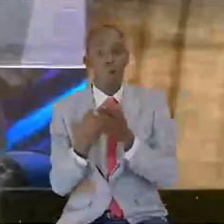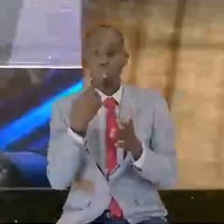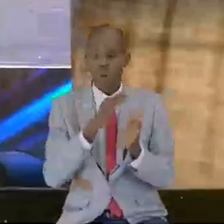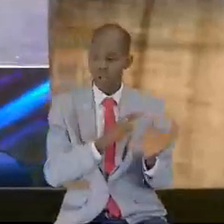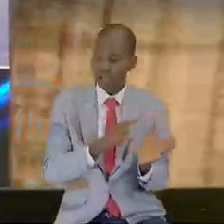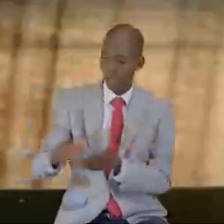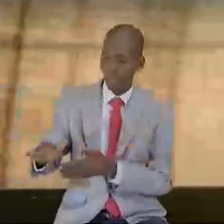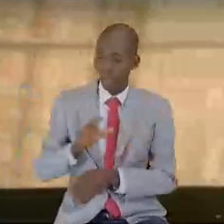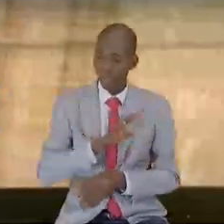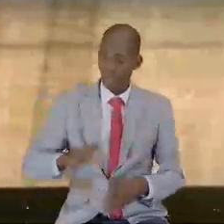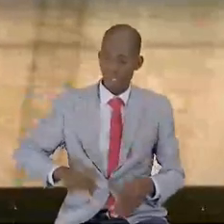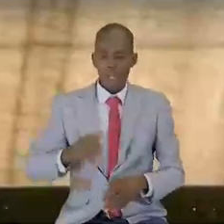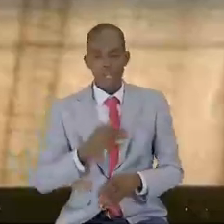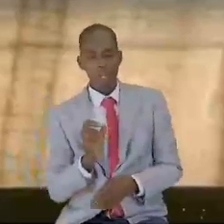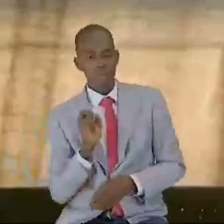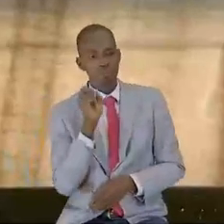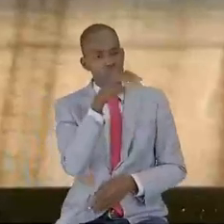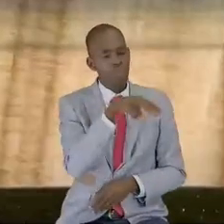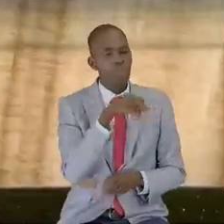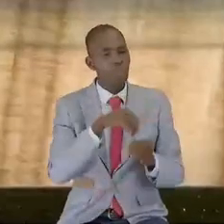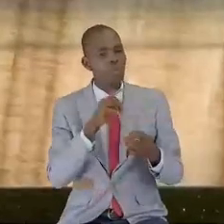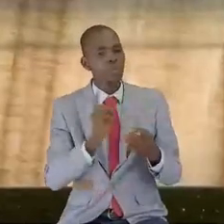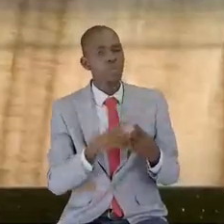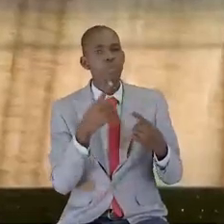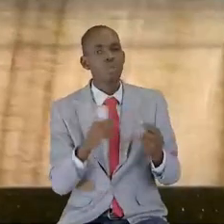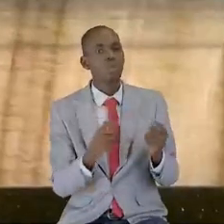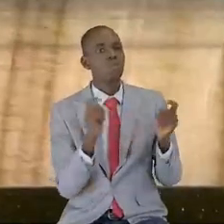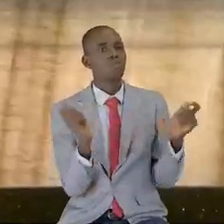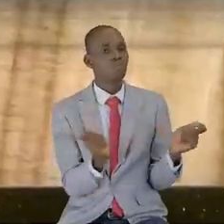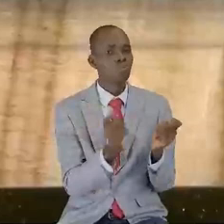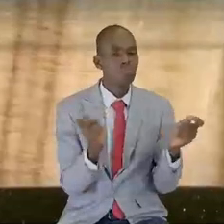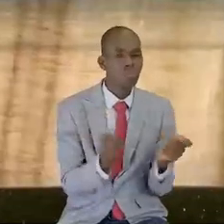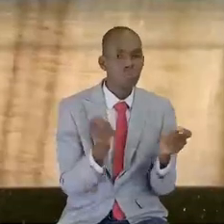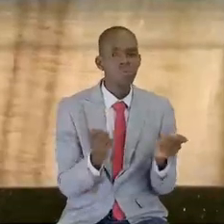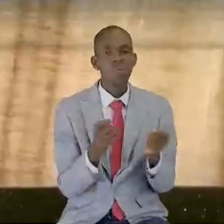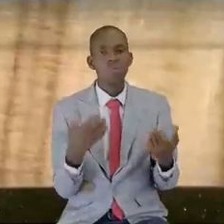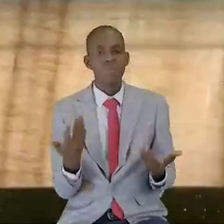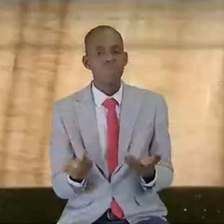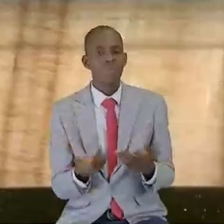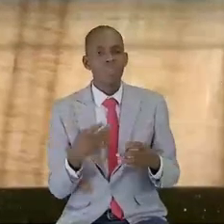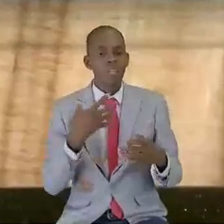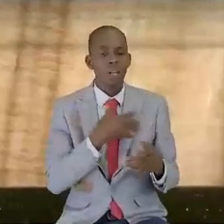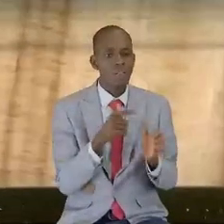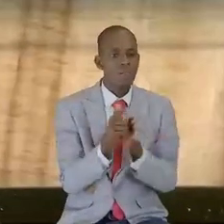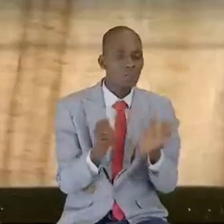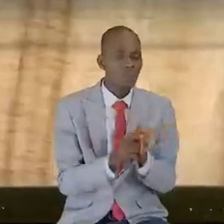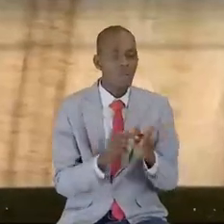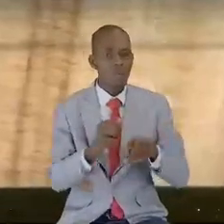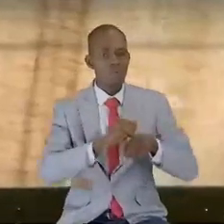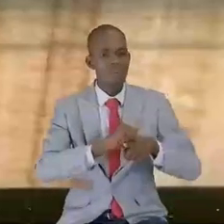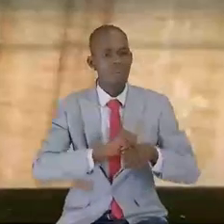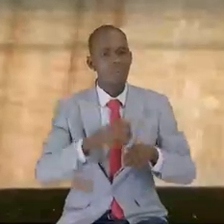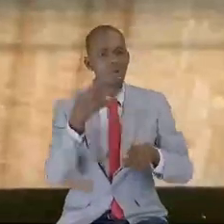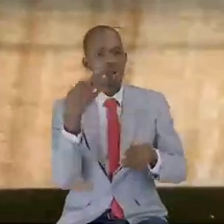Christ et qui s'engagent dans les cérémonies, dans les rites, dans les traditions